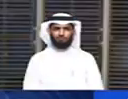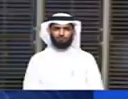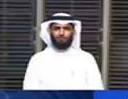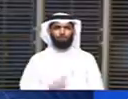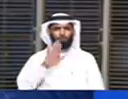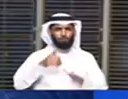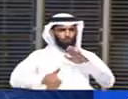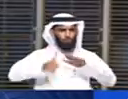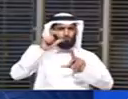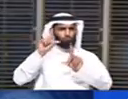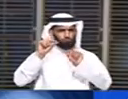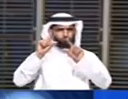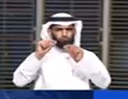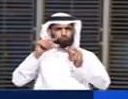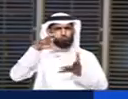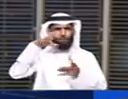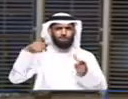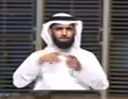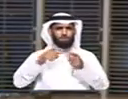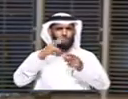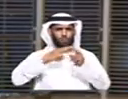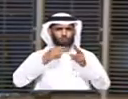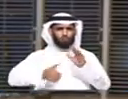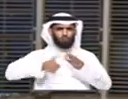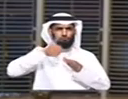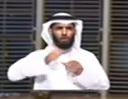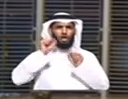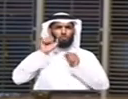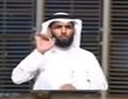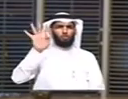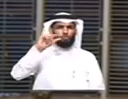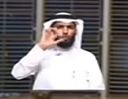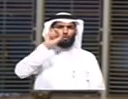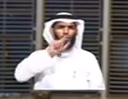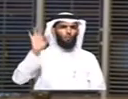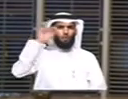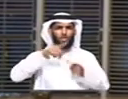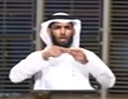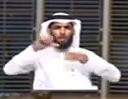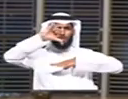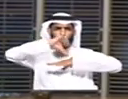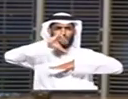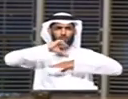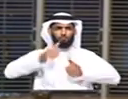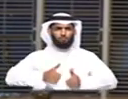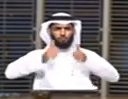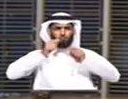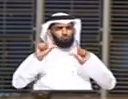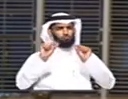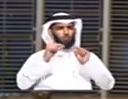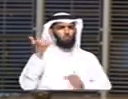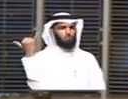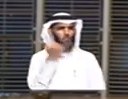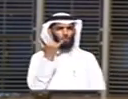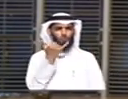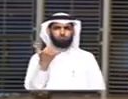نتائج ممتازة للفريق الكويتي المشارك في بطولة شيدوكان بالعاصمة اليابانية طوكيو، نتائج تثبت أهمية